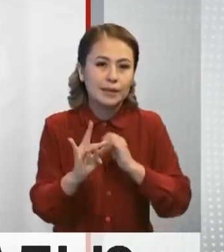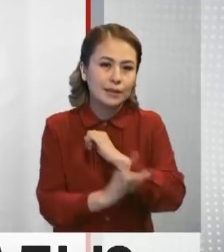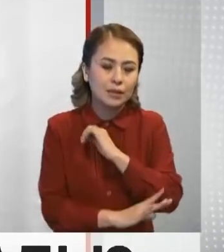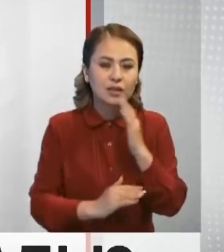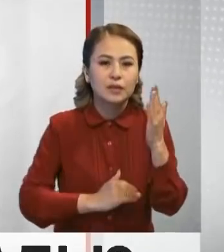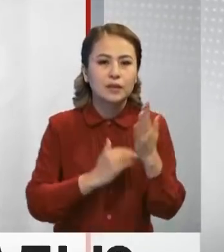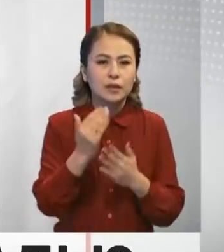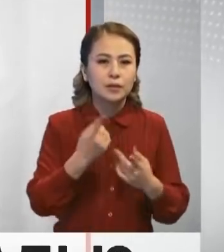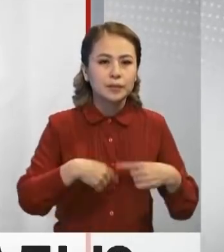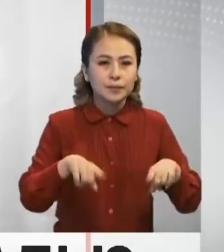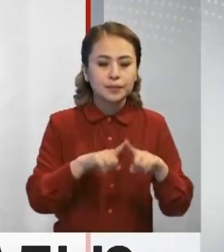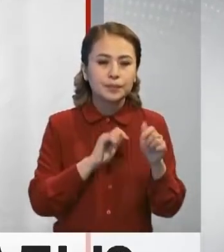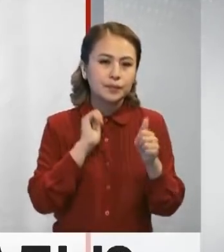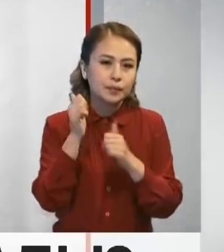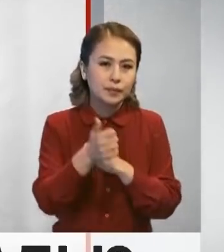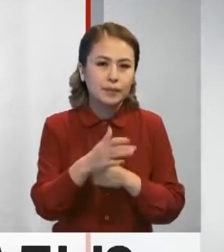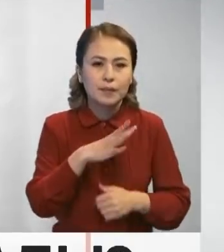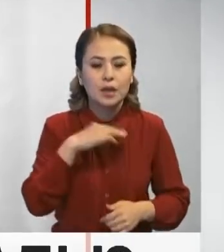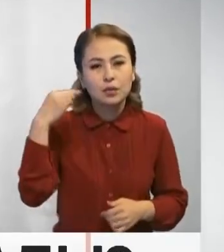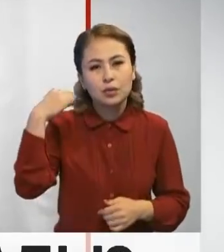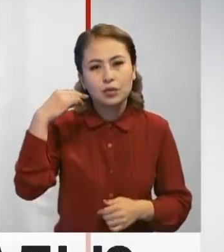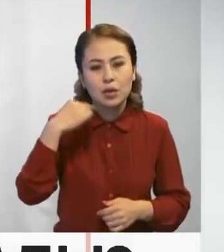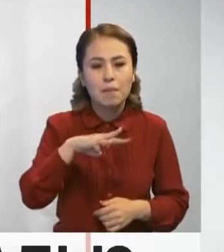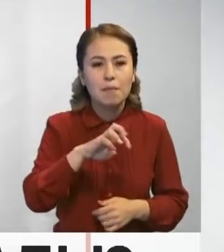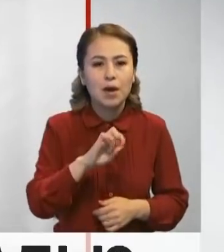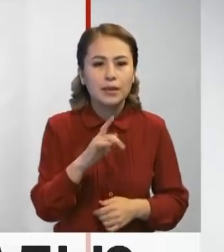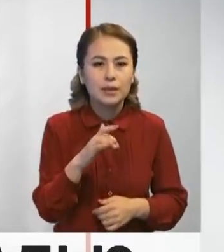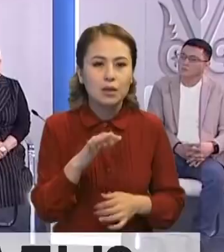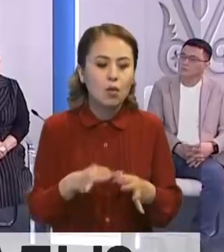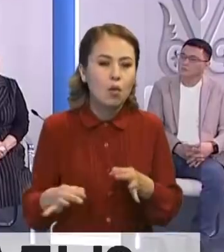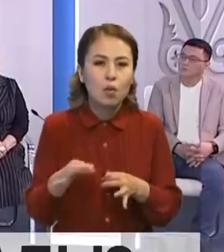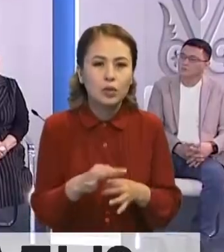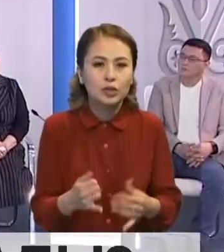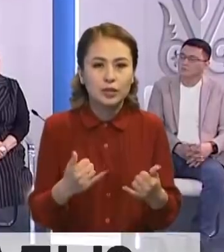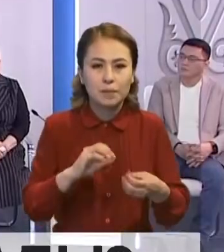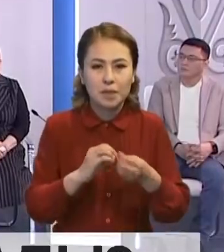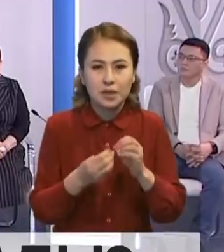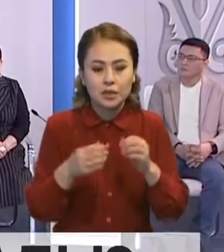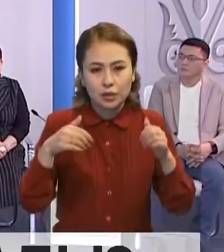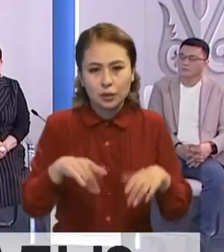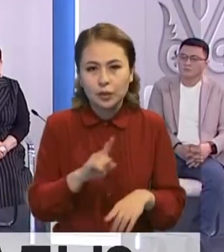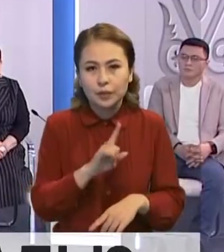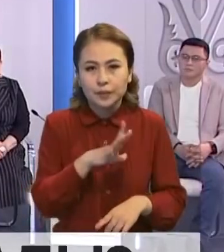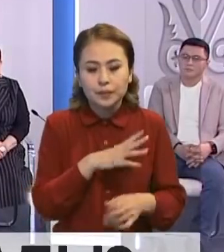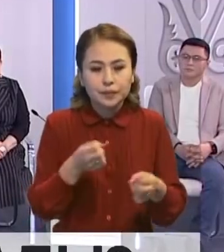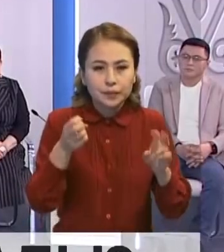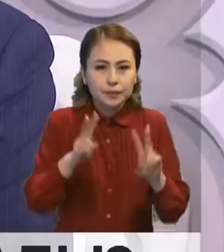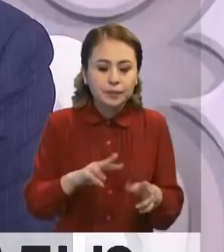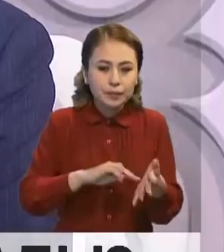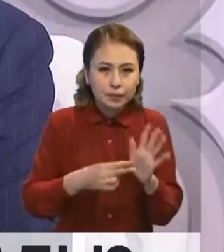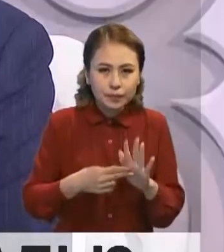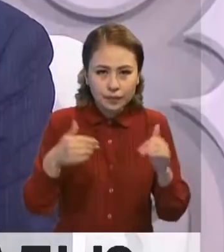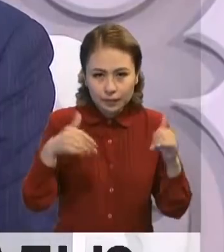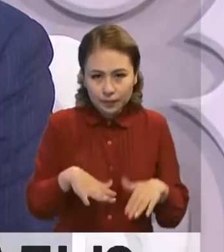жоғары аймақтардың көш басында. Түркістан мен Маңғыстау облыстар тұр. Мәселені шешу үшін үкімет арнайы жоба қабылдады.